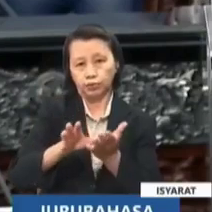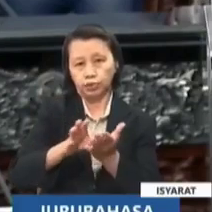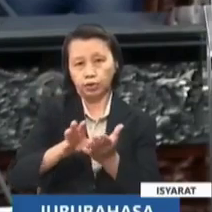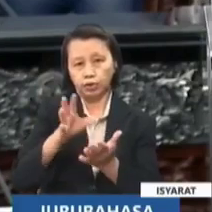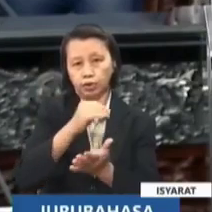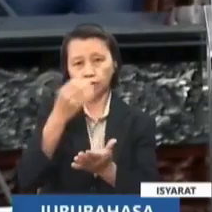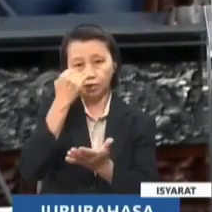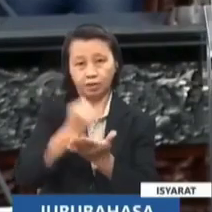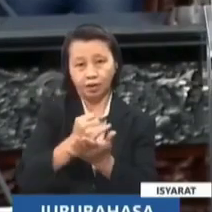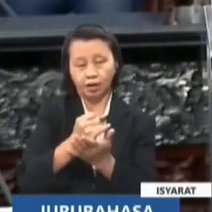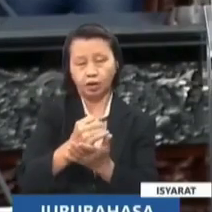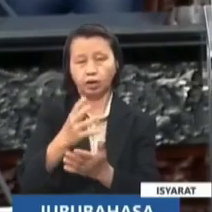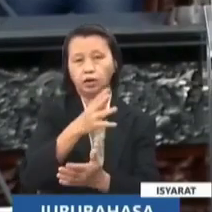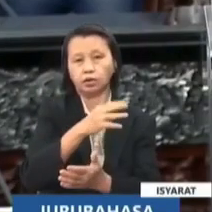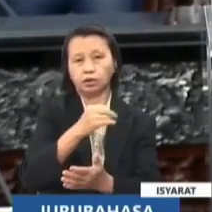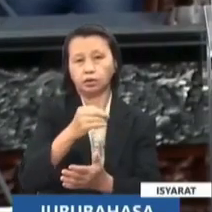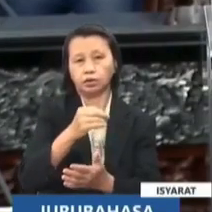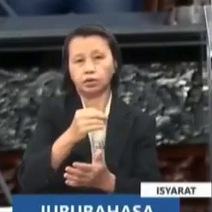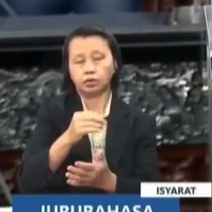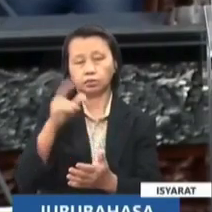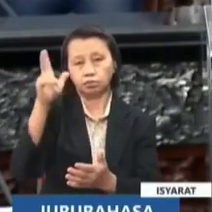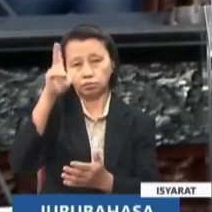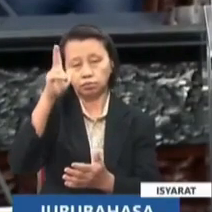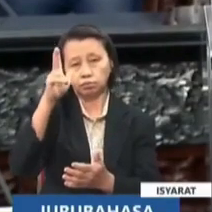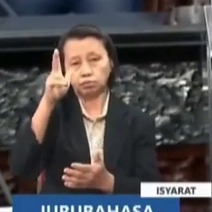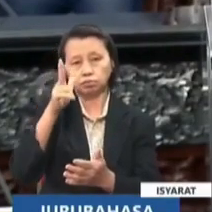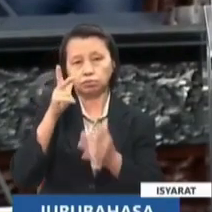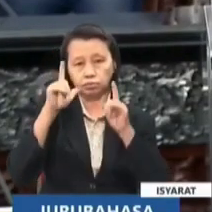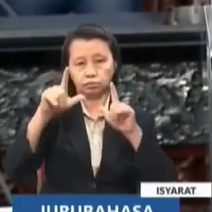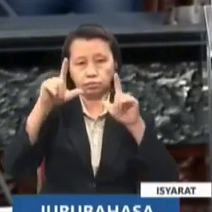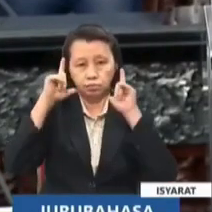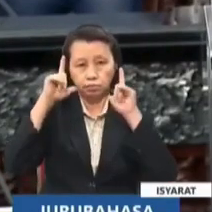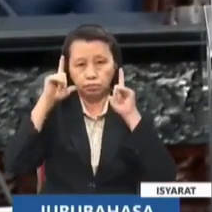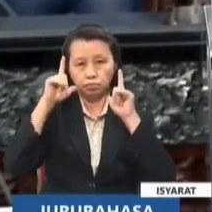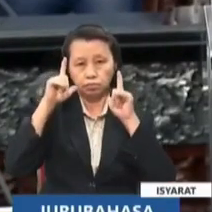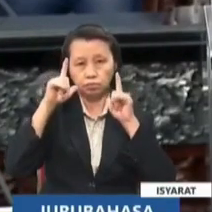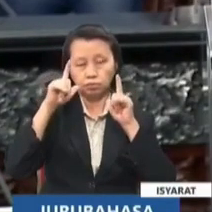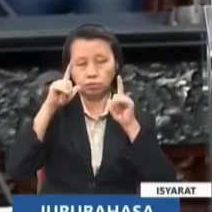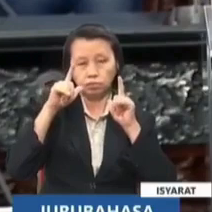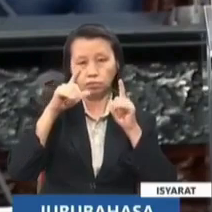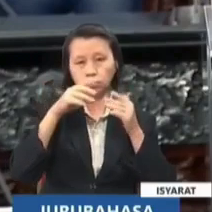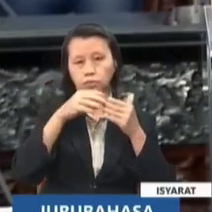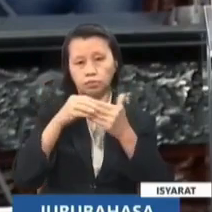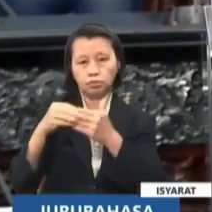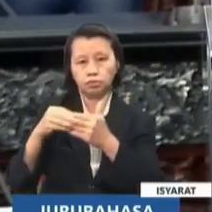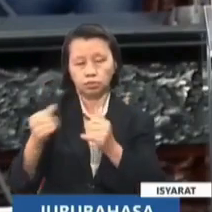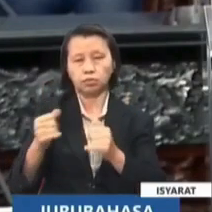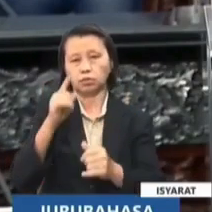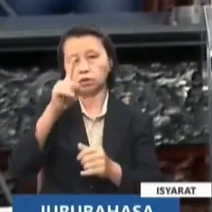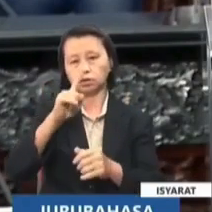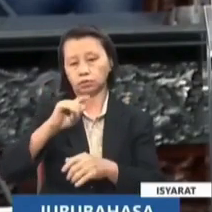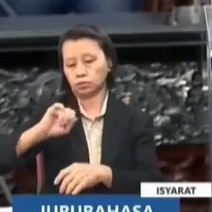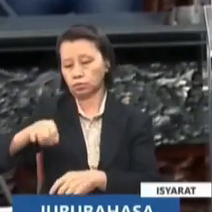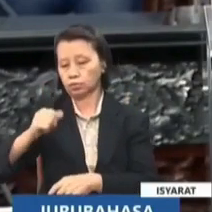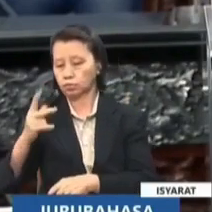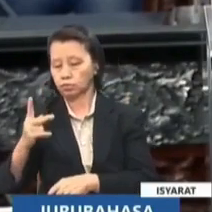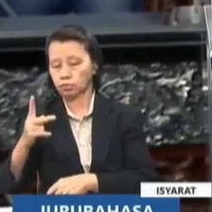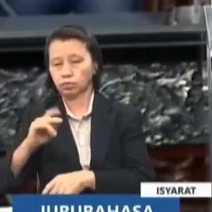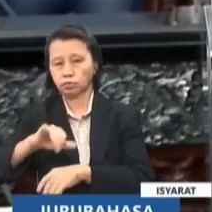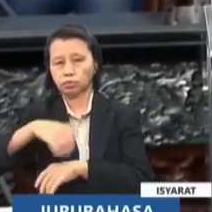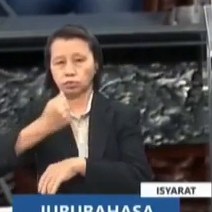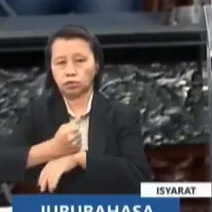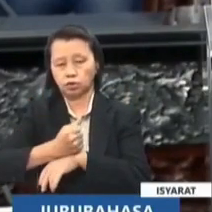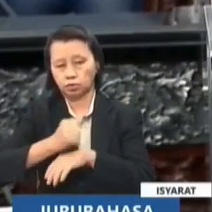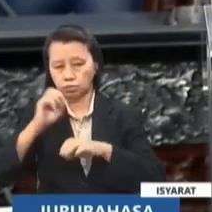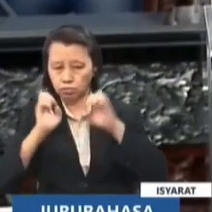dan Governmental Accountability Project GAP. Di samping itu juga, satu jawatan kerusi kerja telah ditubuh bagi